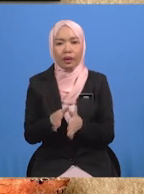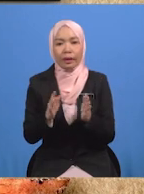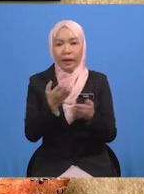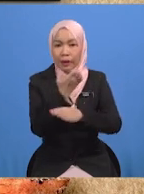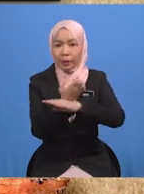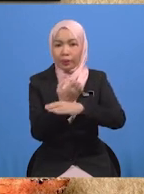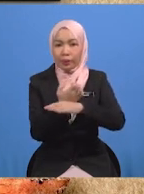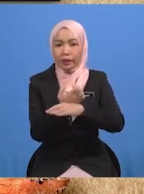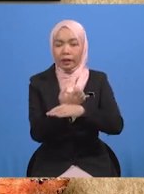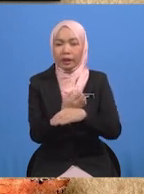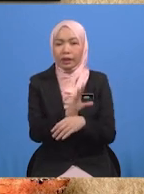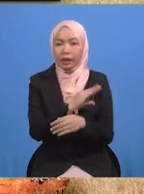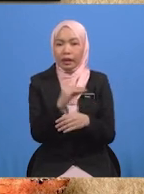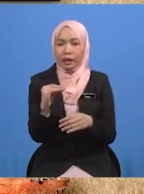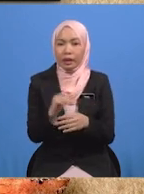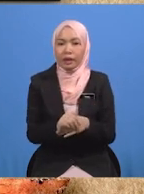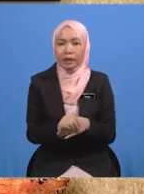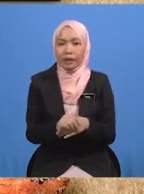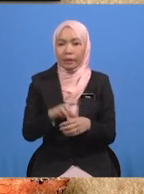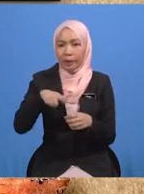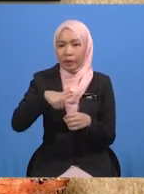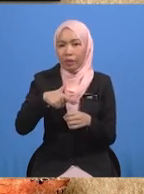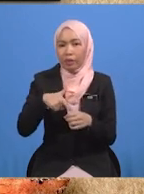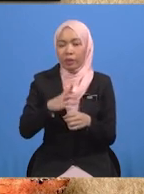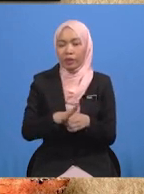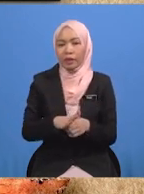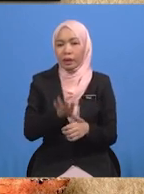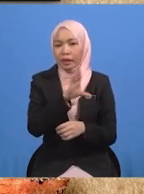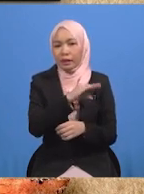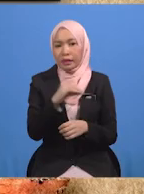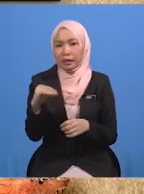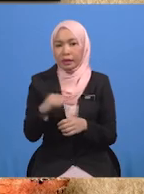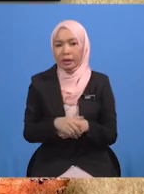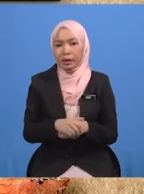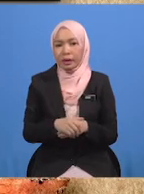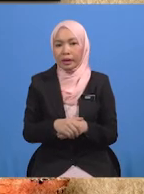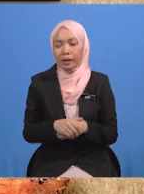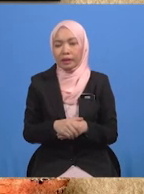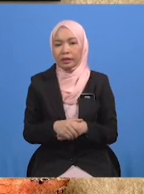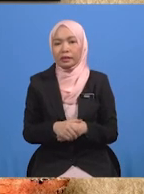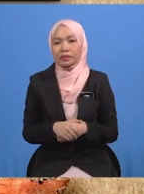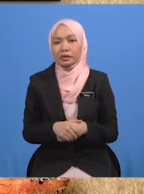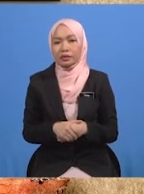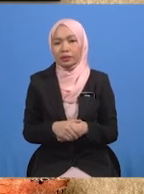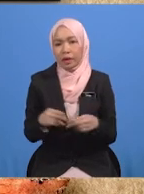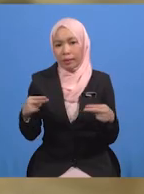pertanian, perlombongan mahupun kemudahan infrastruktur.